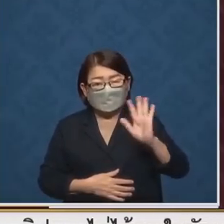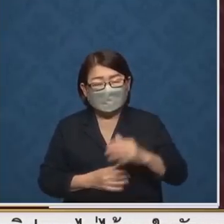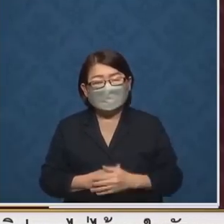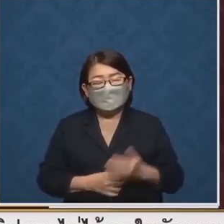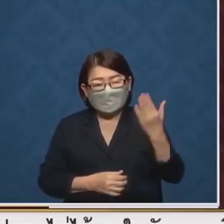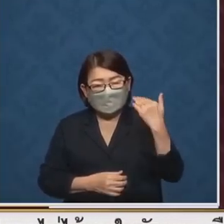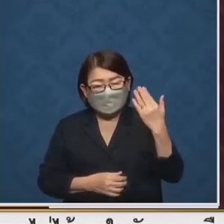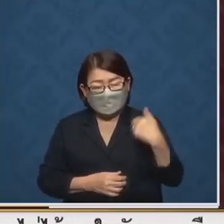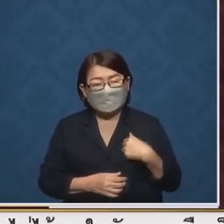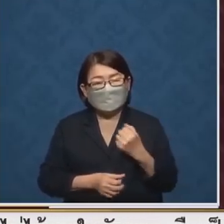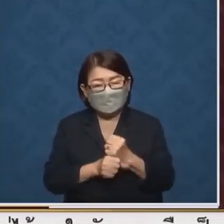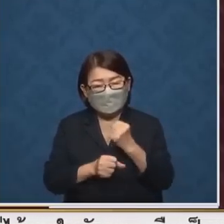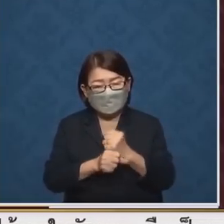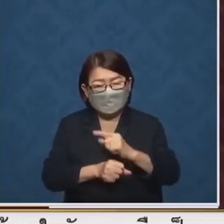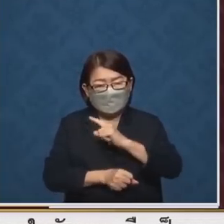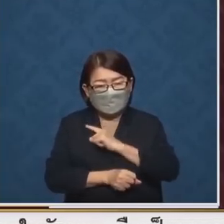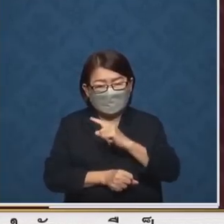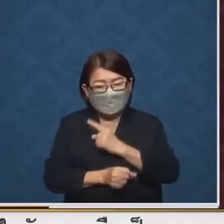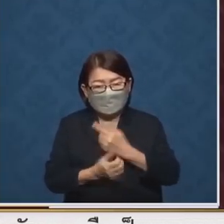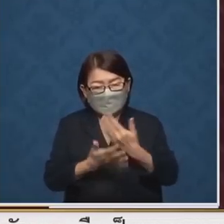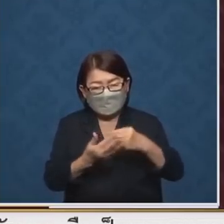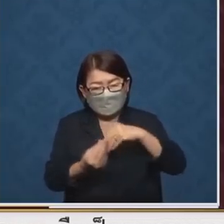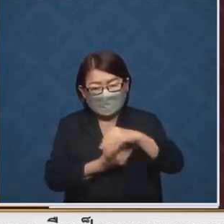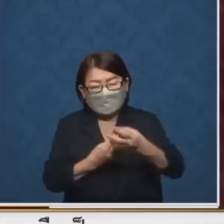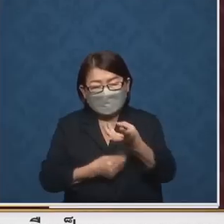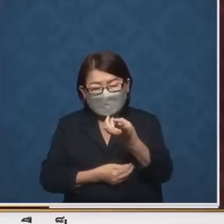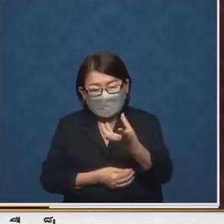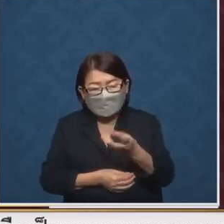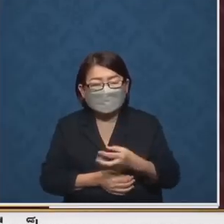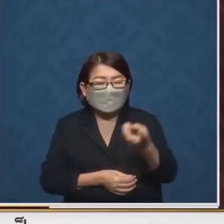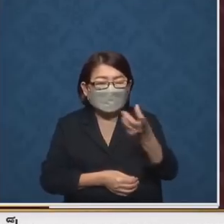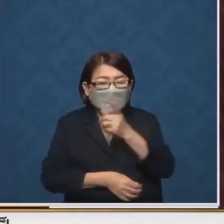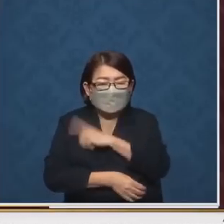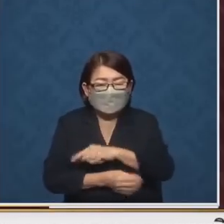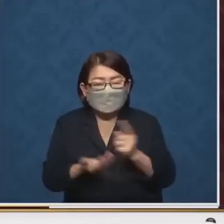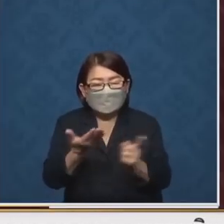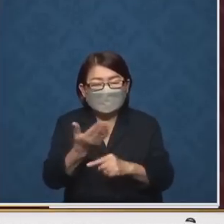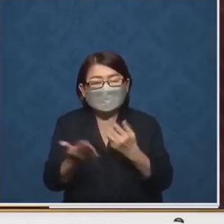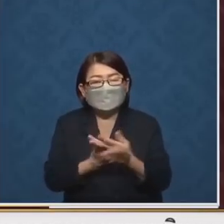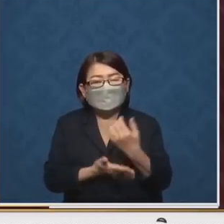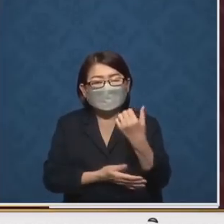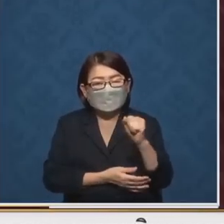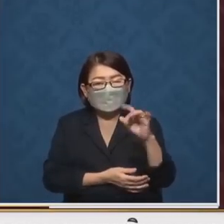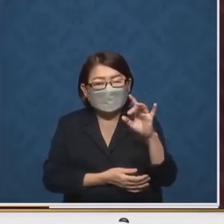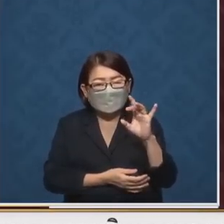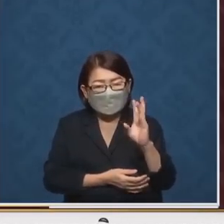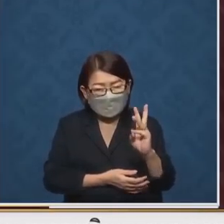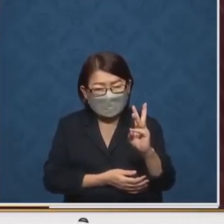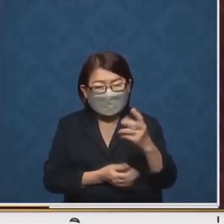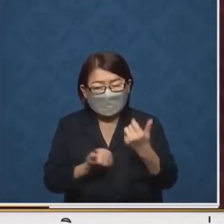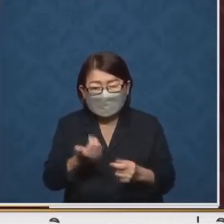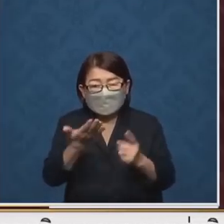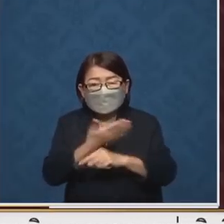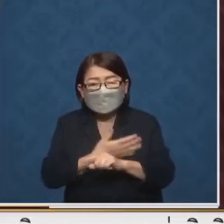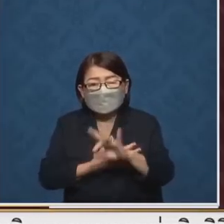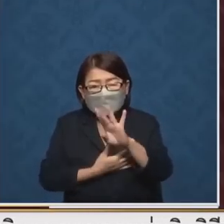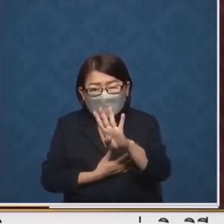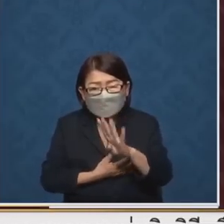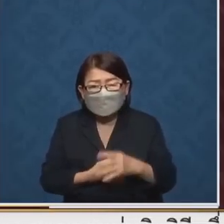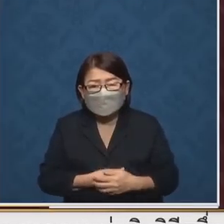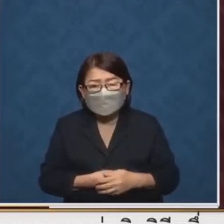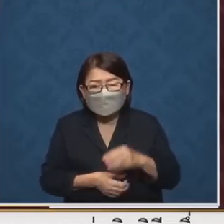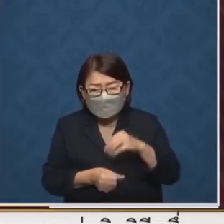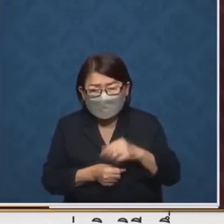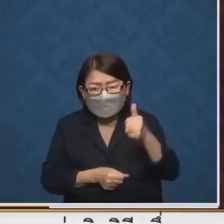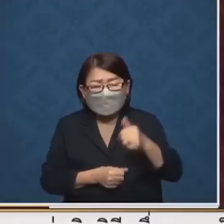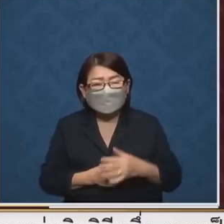ผมอยู่จศ cultivzusagenข้าว เขาเปลอกเจ้า กิโลละ 16 บาท..นี่ กิโลละ 4 บาท เขาอยู่ได้เลยครั ไปด